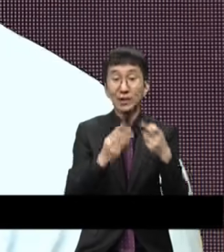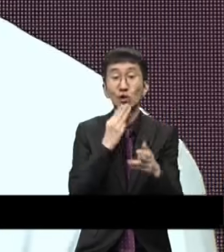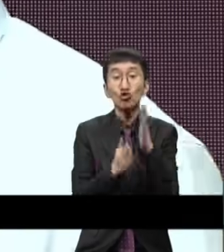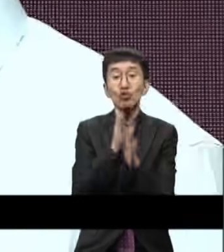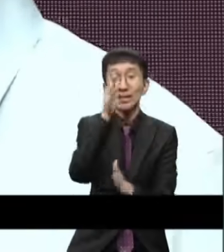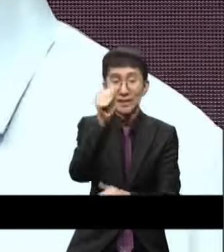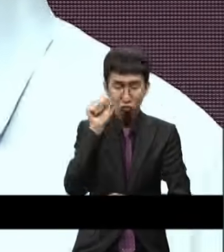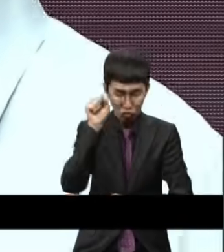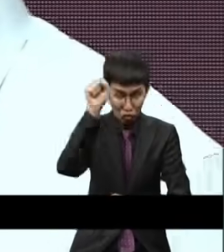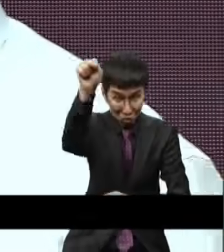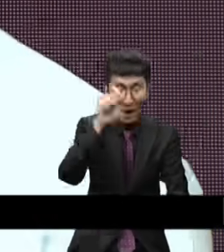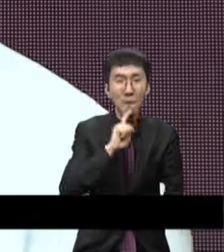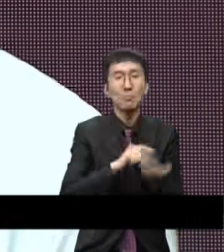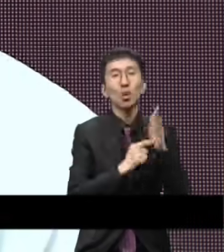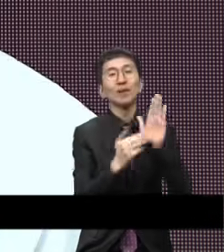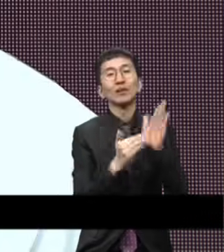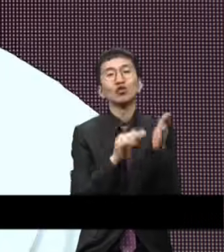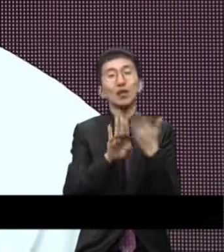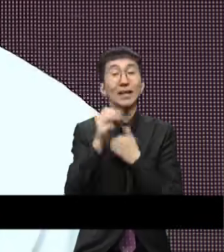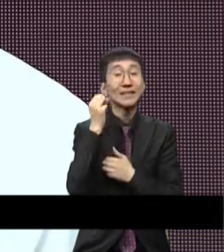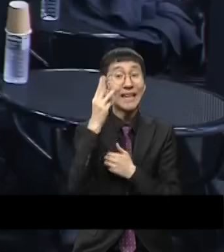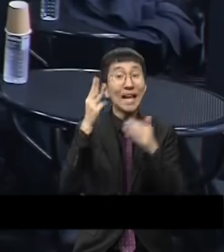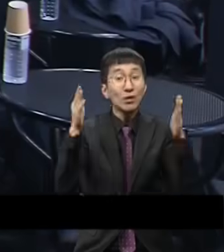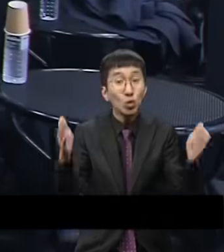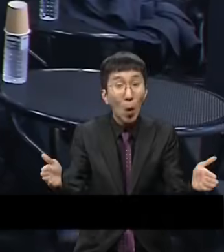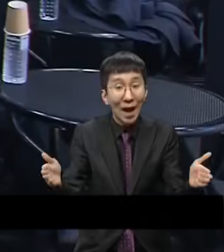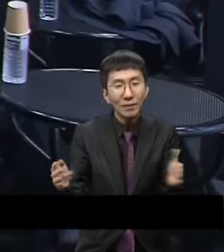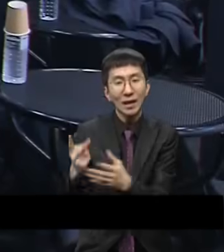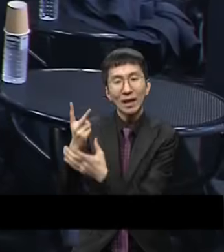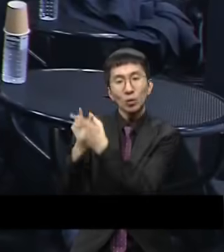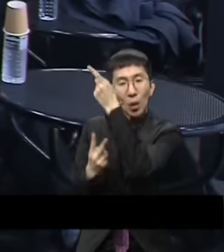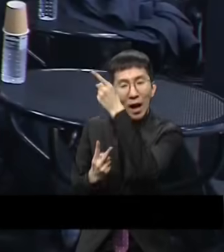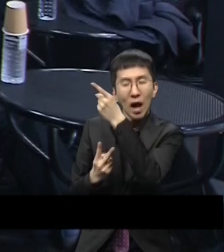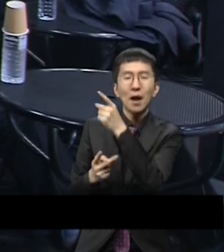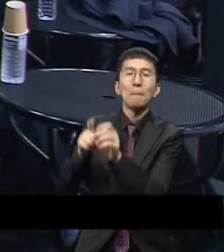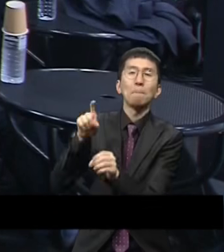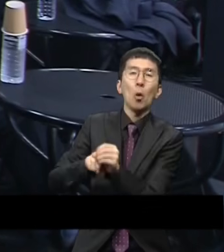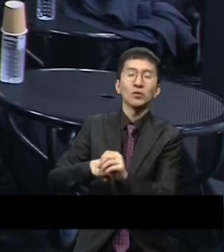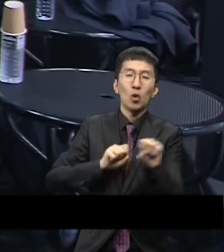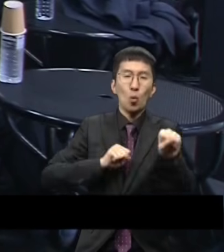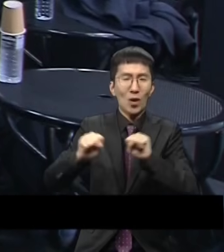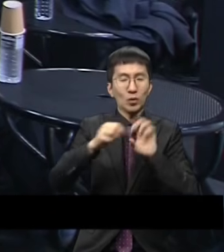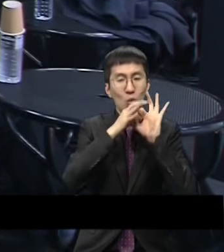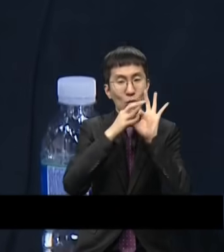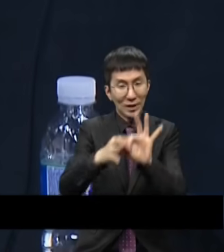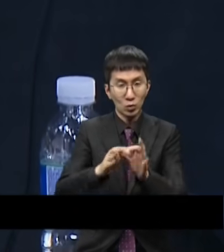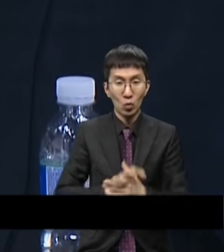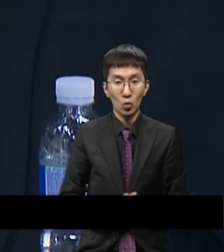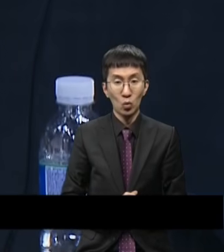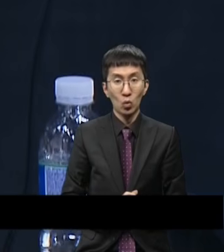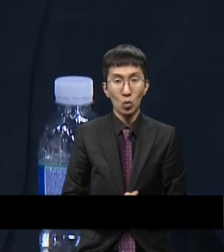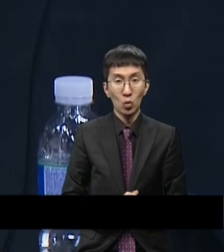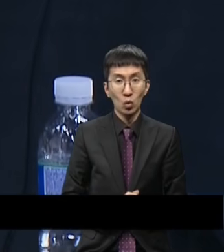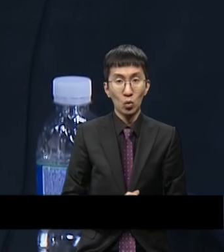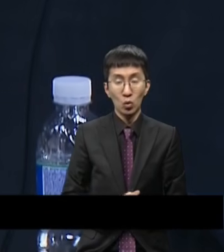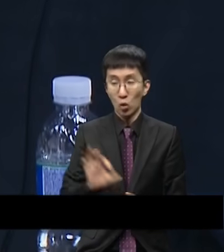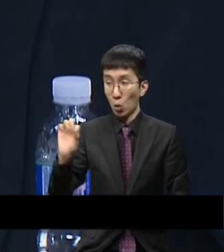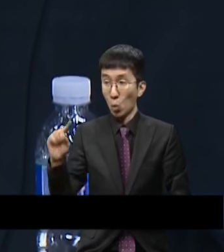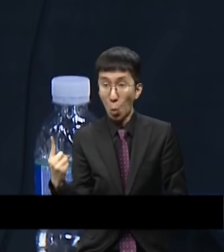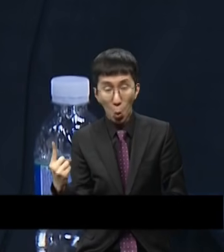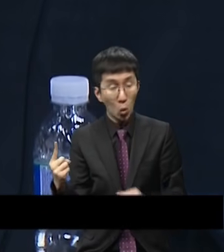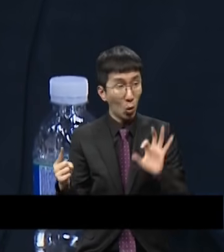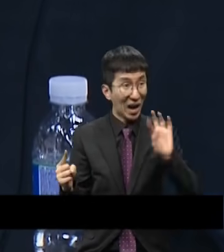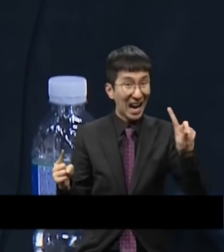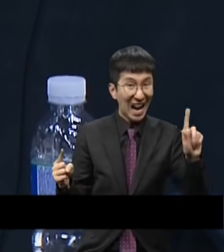출마를 선언한 이후 석 달 동안 안 대표는 야권 단일화의 중심에 있었습니다. 그런 안 대표가 추격자인 오세훈